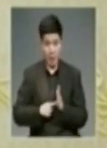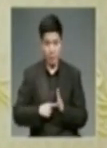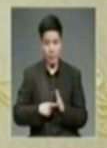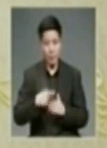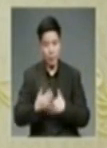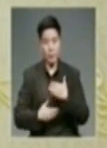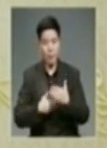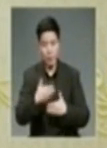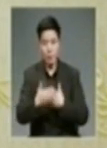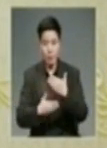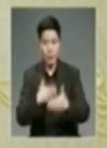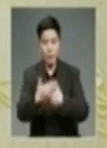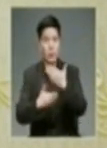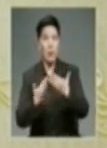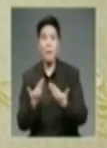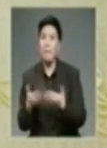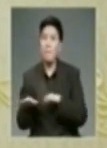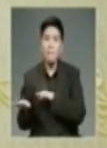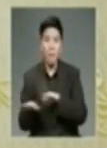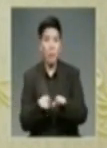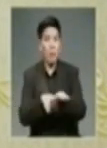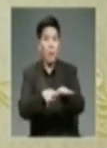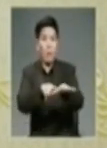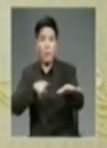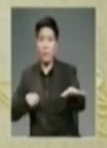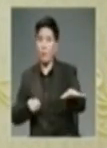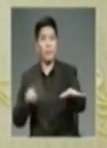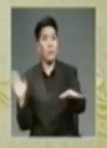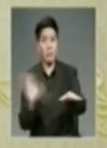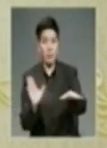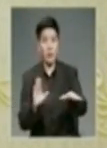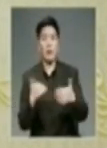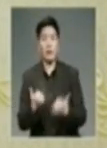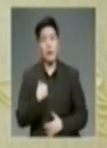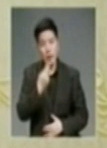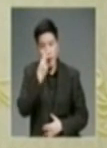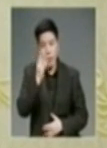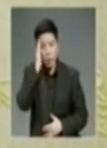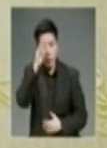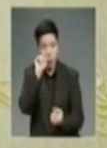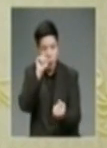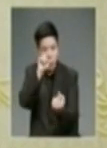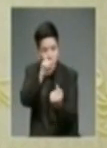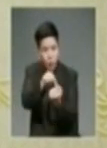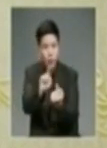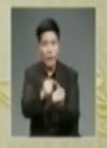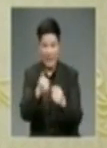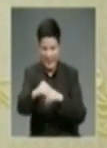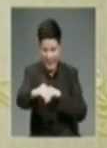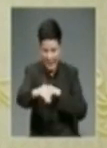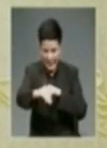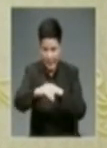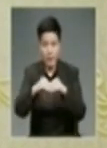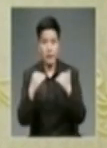ไปเราจะได้เดินทางไปพร้อมกันโดยไม่ทิ้งใครไว้ข้างหลังเพื่อที่เราจะได้เห็นแสงสว่างที่ปลายอุโมงค์นะใกล้เข้ามาเรื่อยๆนะ